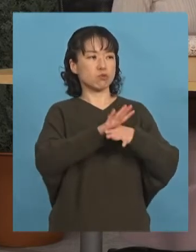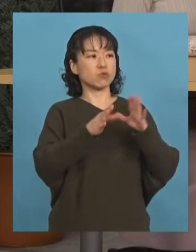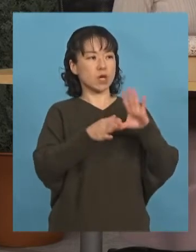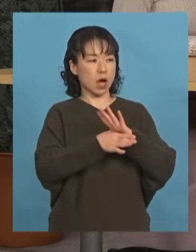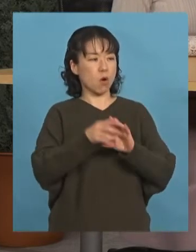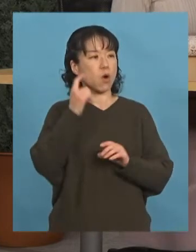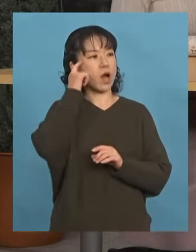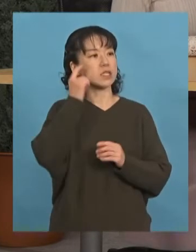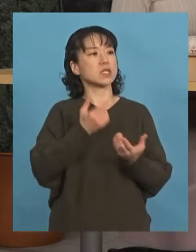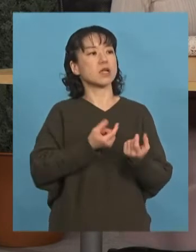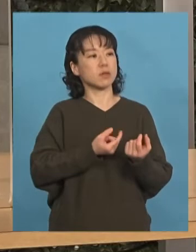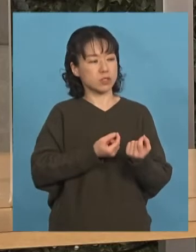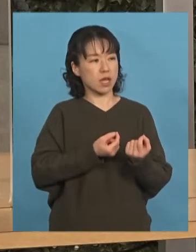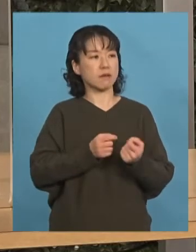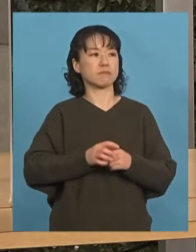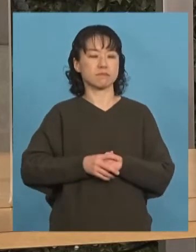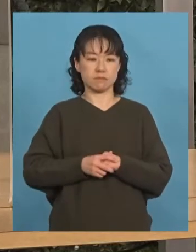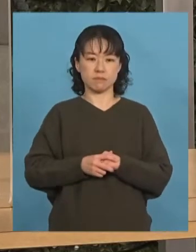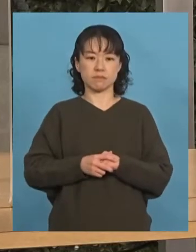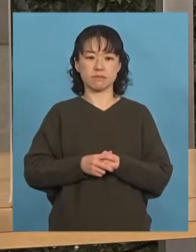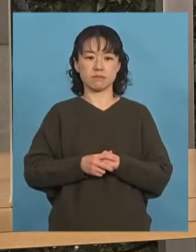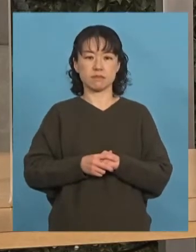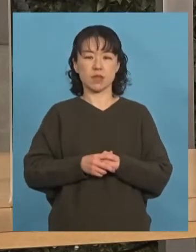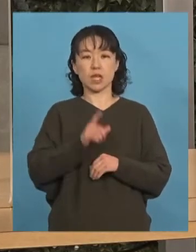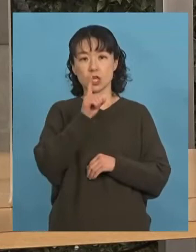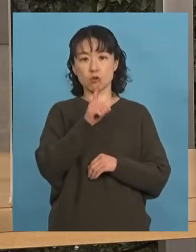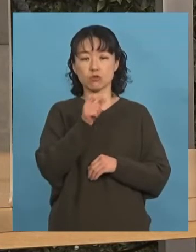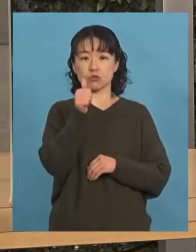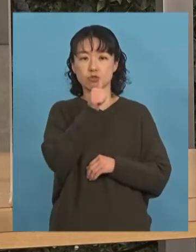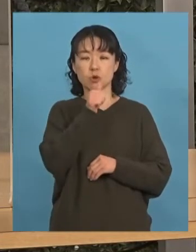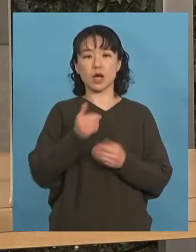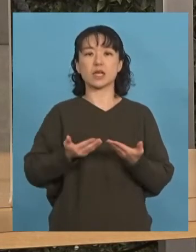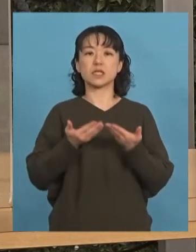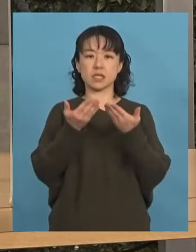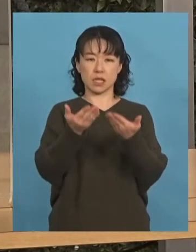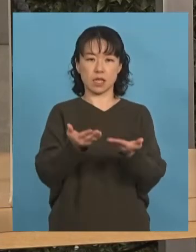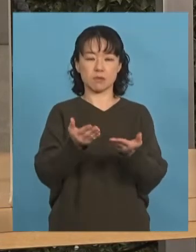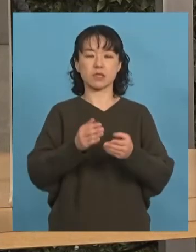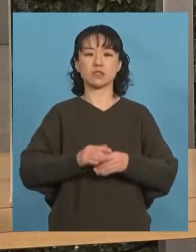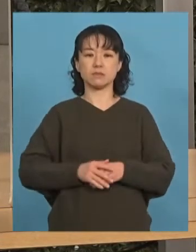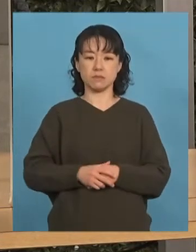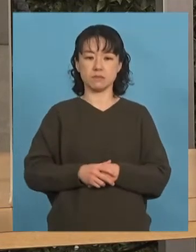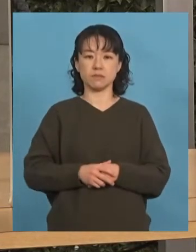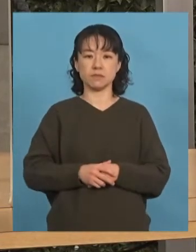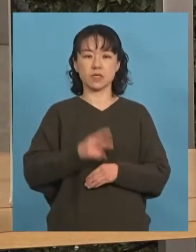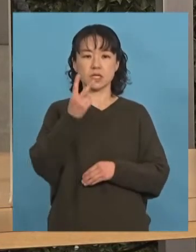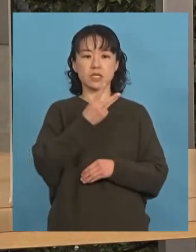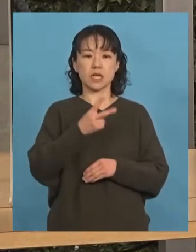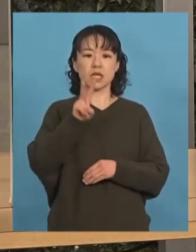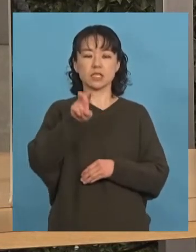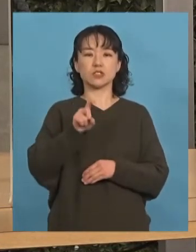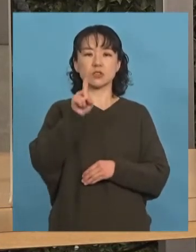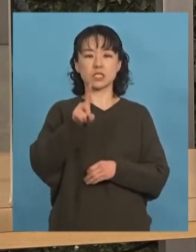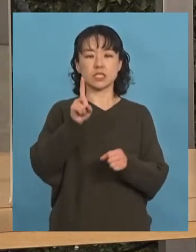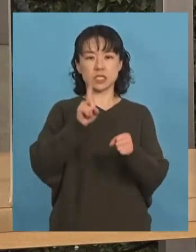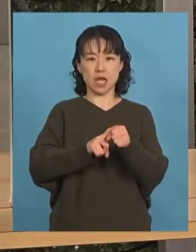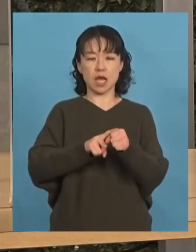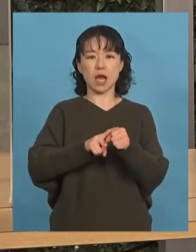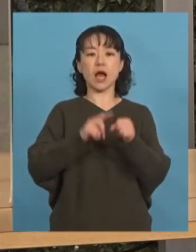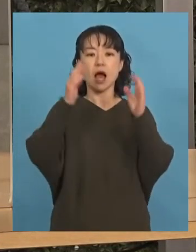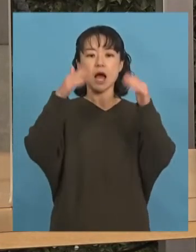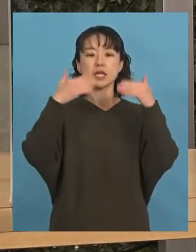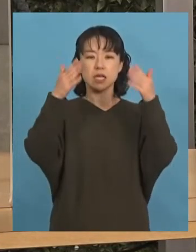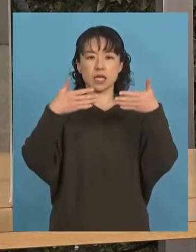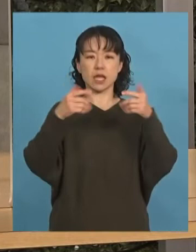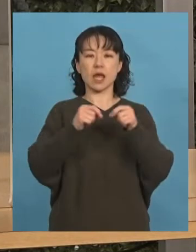られますね。 はい、ここで一つ紹介させていただきますと、 はい、 2021年度に秋に